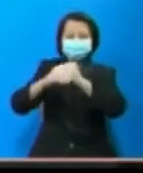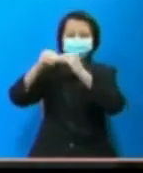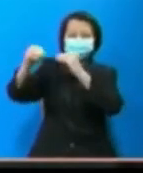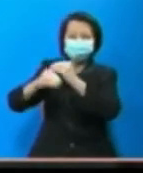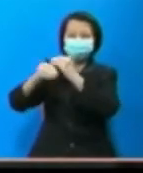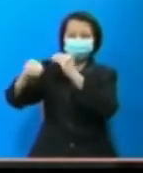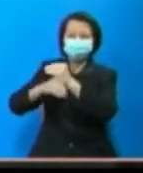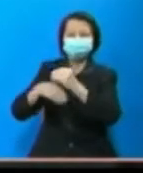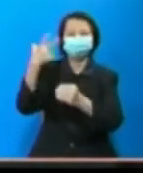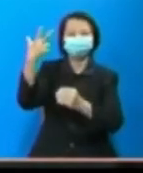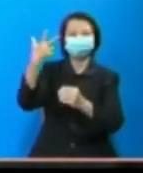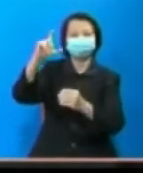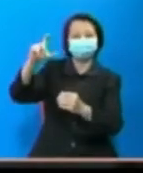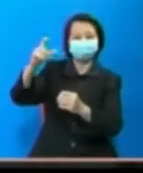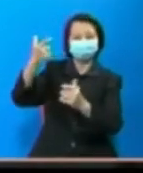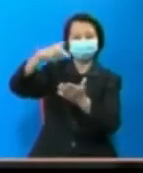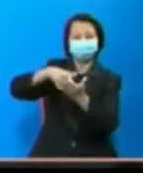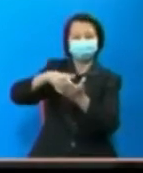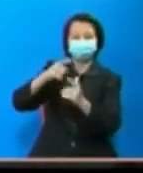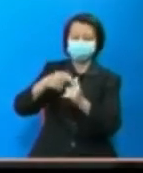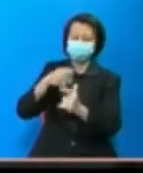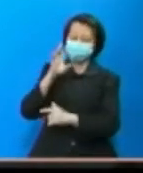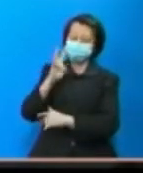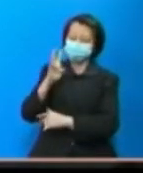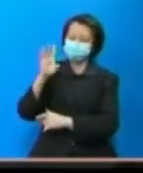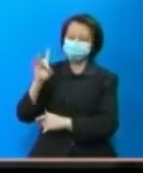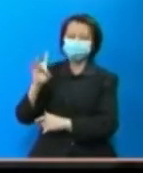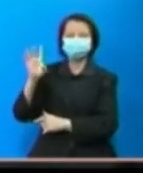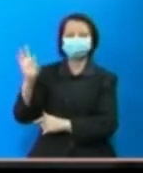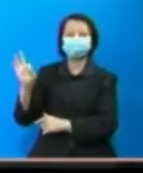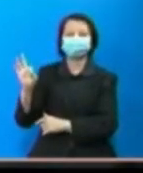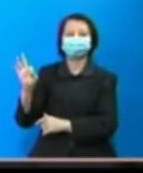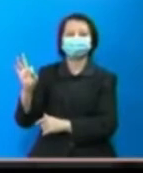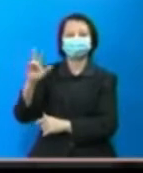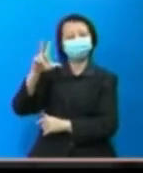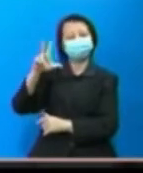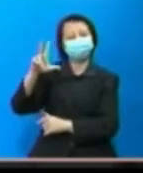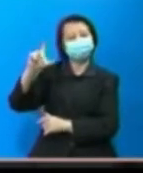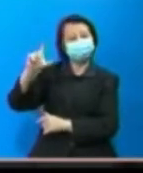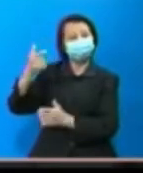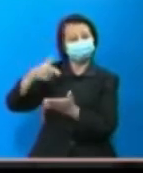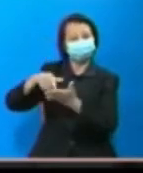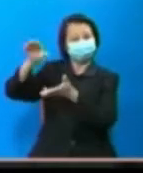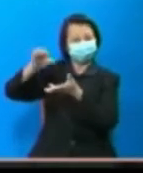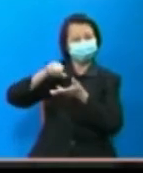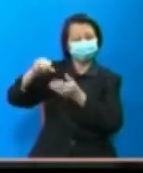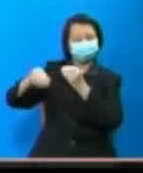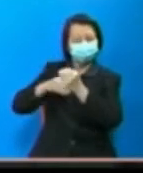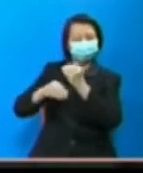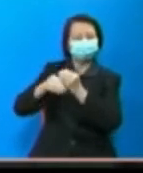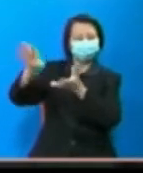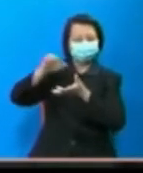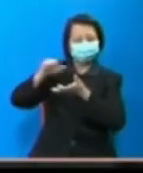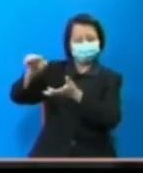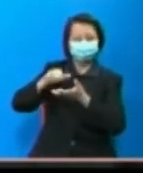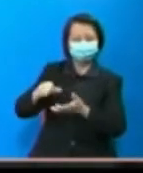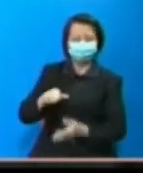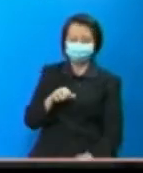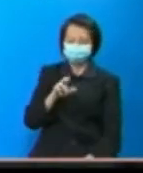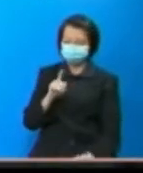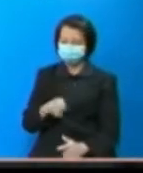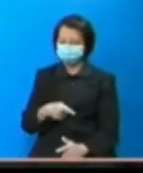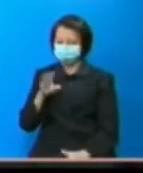pada suku ketiga yaitu bulan julai ogez dan September sehingga 27juli